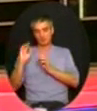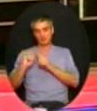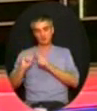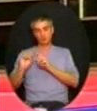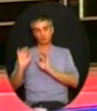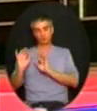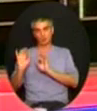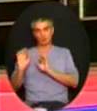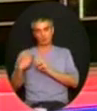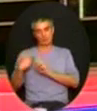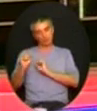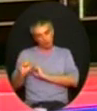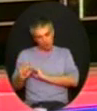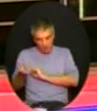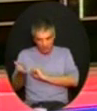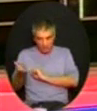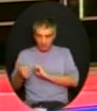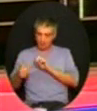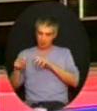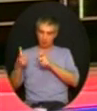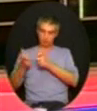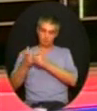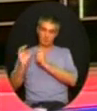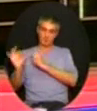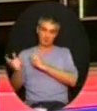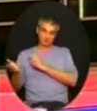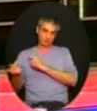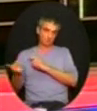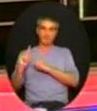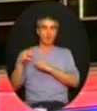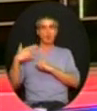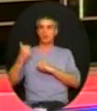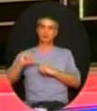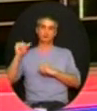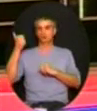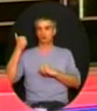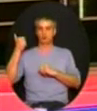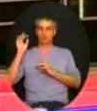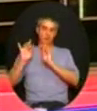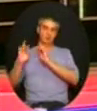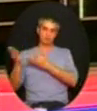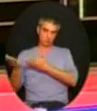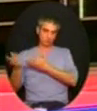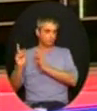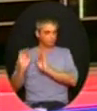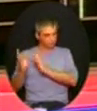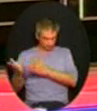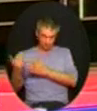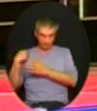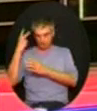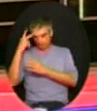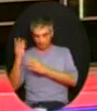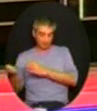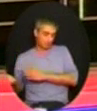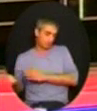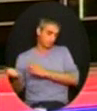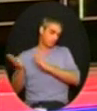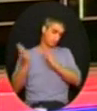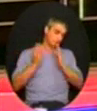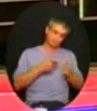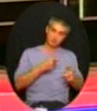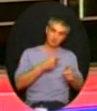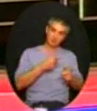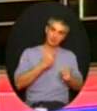של לויאלי לראש המפלגה שלך, ולא להיות ראשון המשתלחים בו, זה בסדר, אני מבינה, לבין להרים